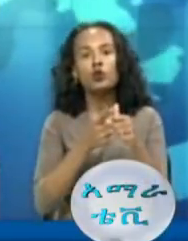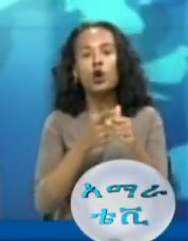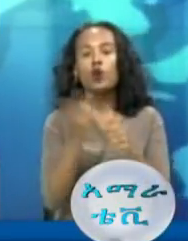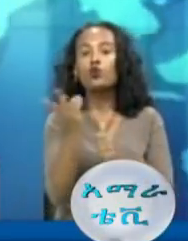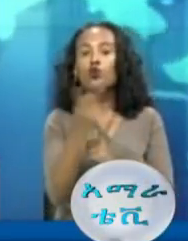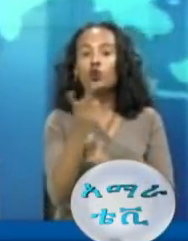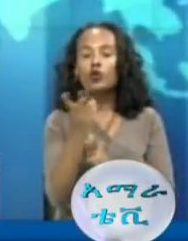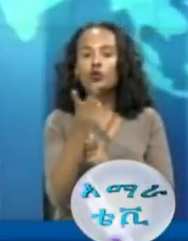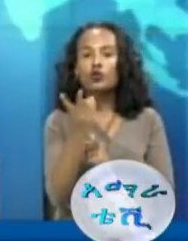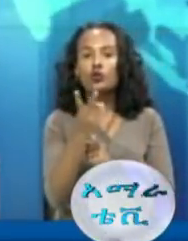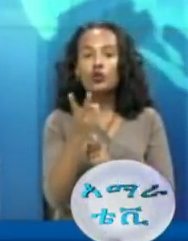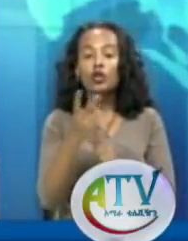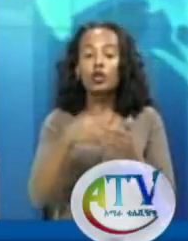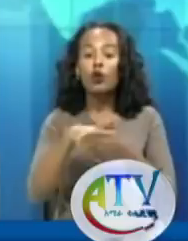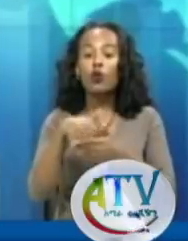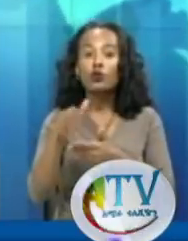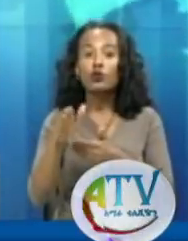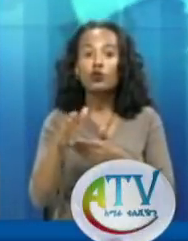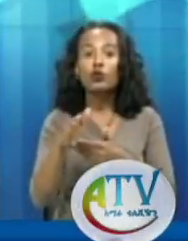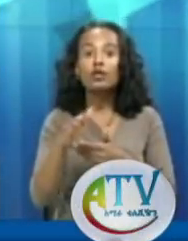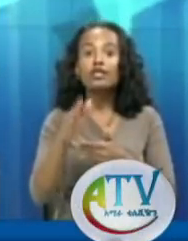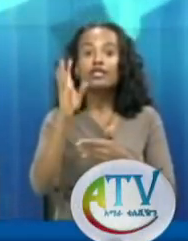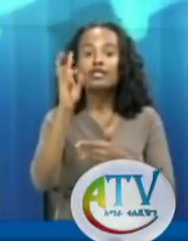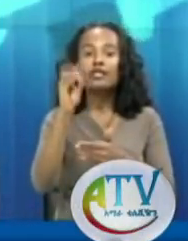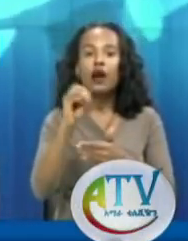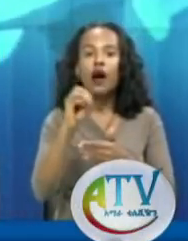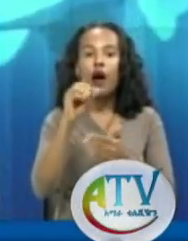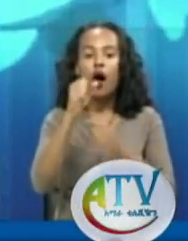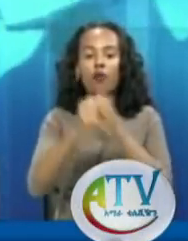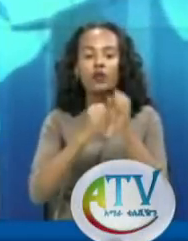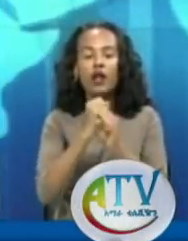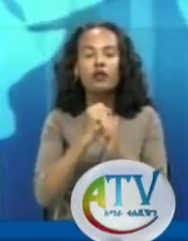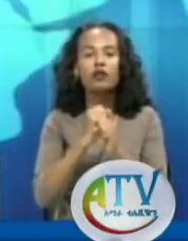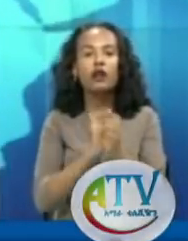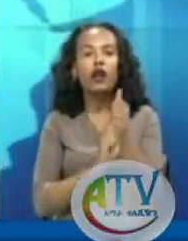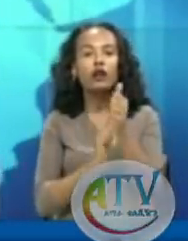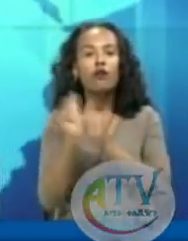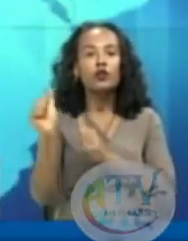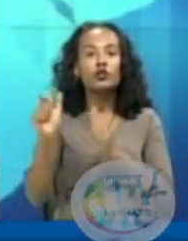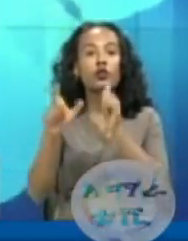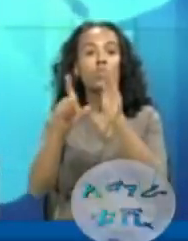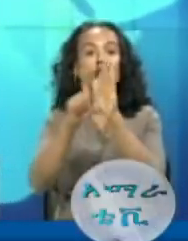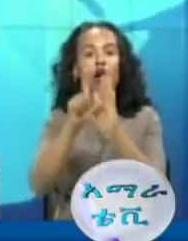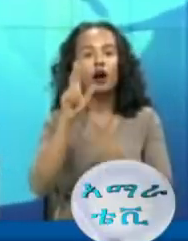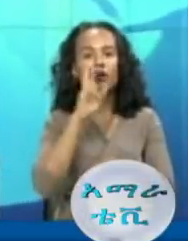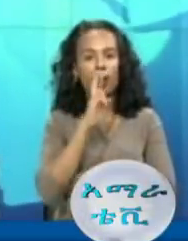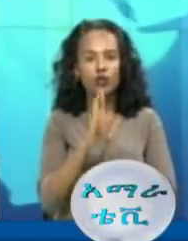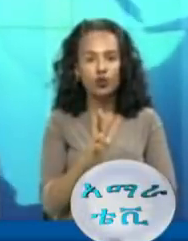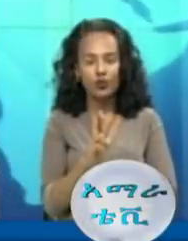ሁለቱ ከወጡ 60 አመታት ያለፋቸው ህግጋት ናቸው።